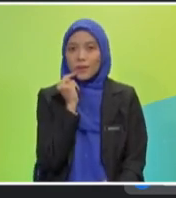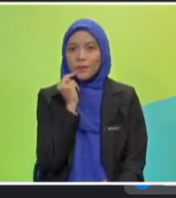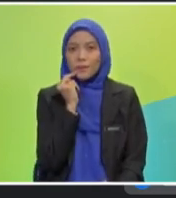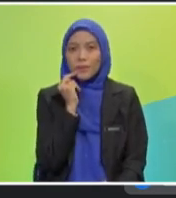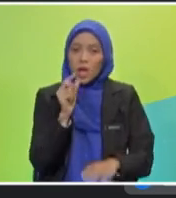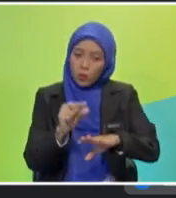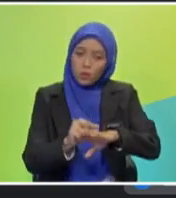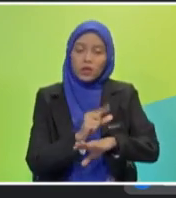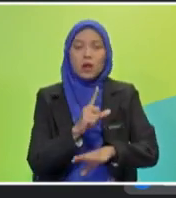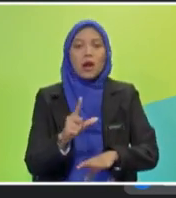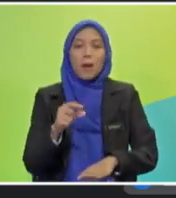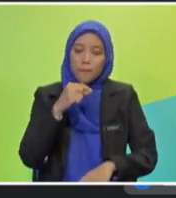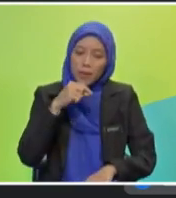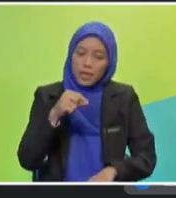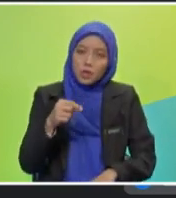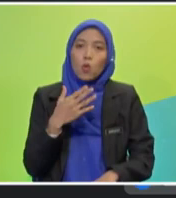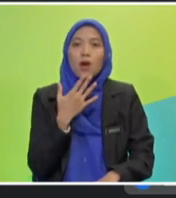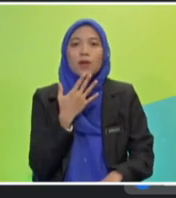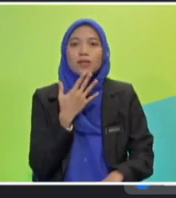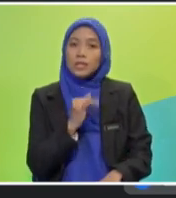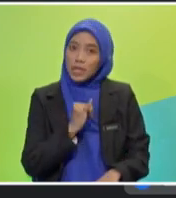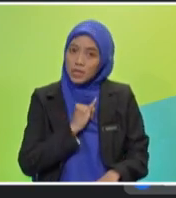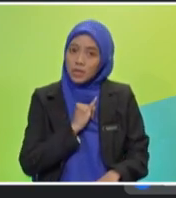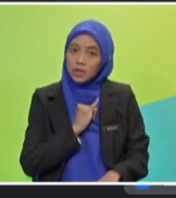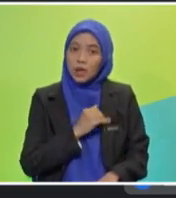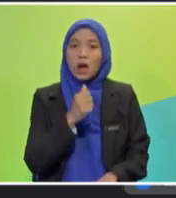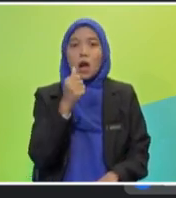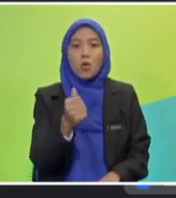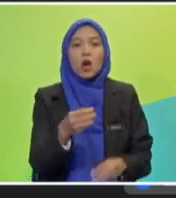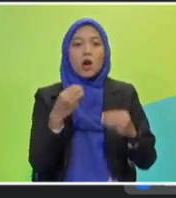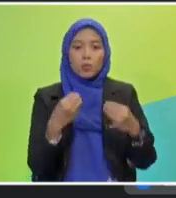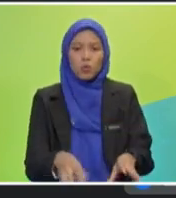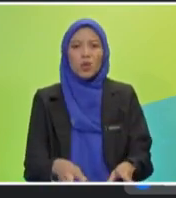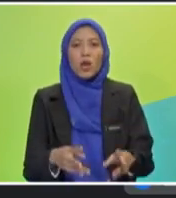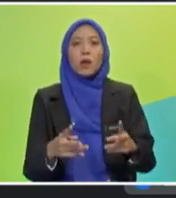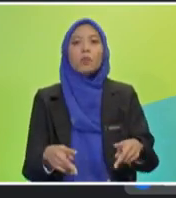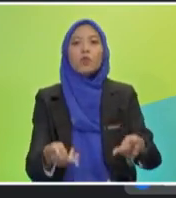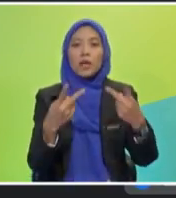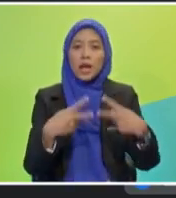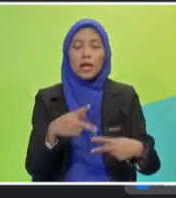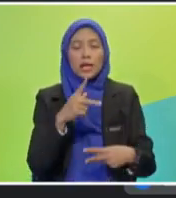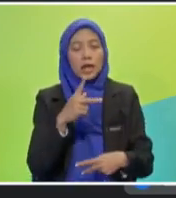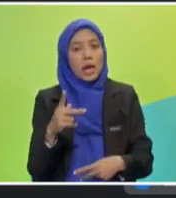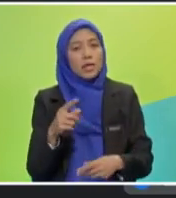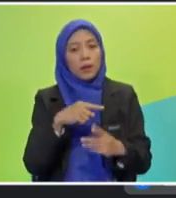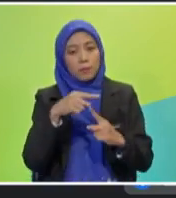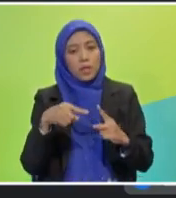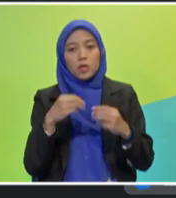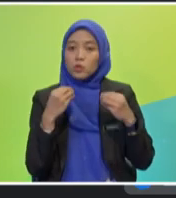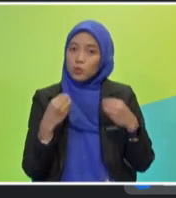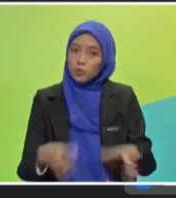warna saya ini. Awak boleh pulangkan selepas lukisan awak siap. Ha, sekali lagi cikgu